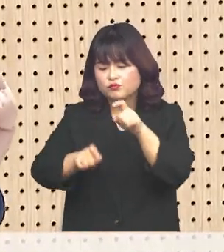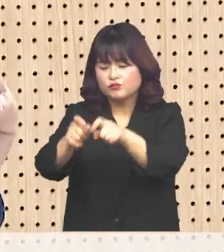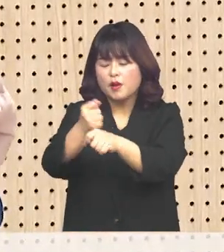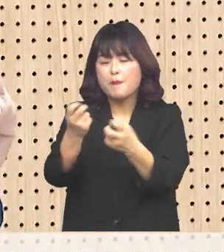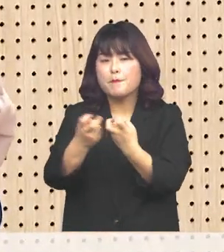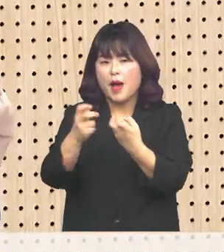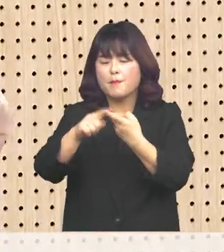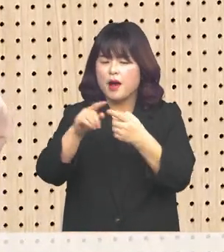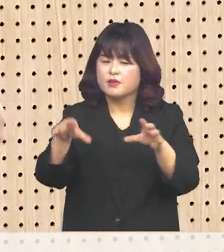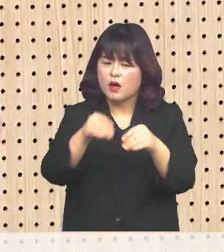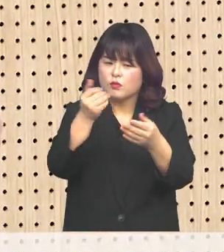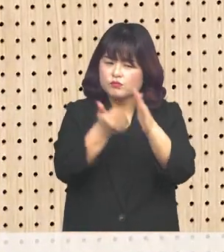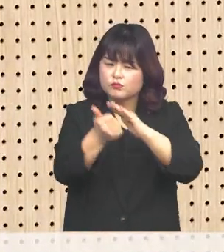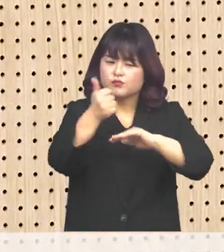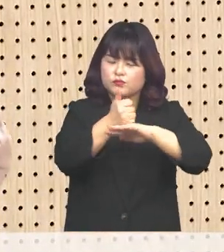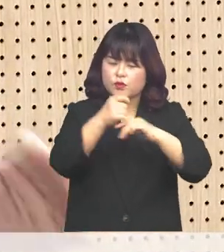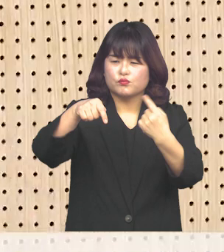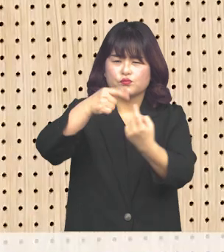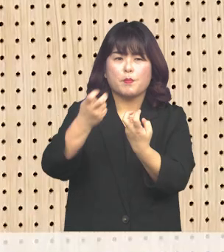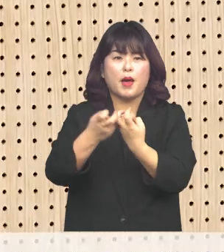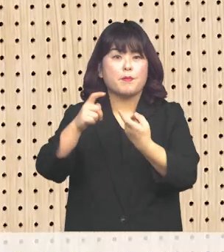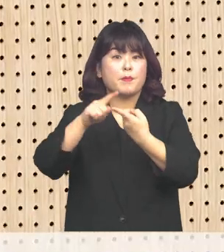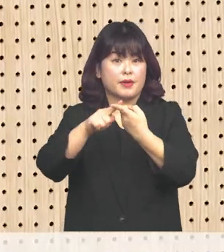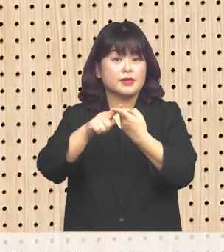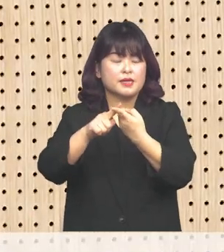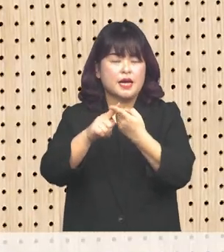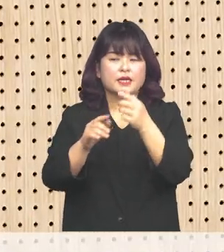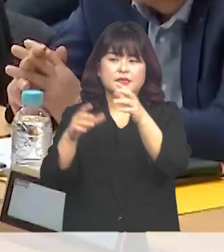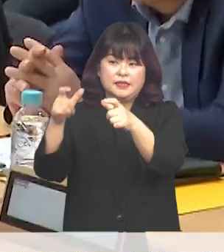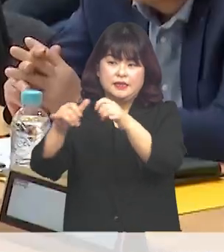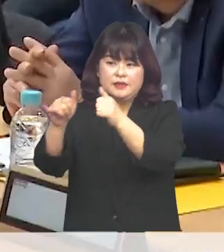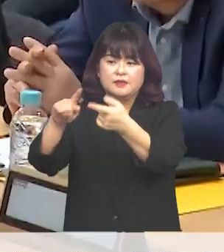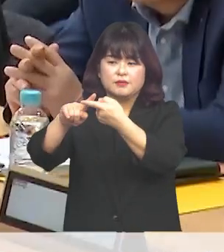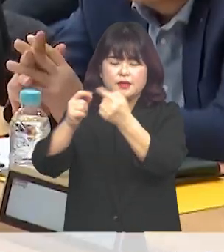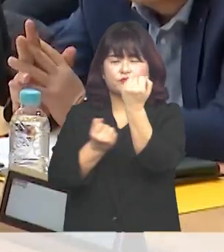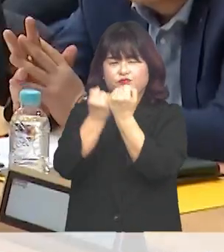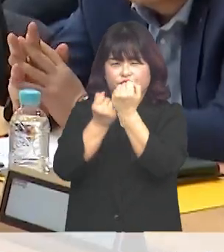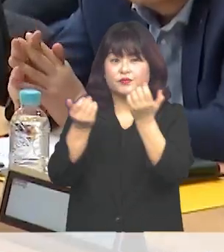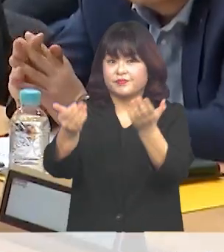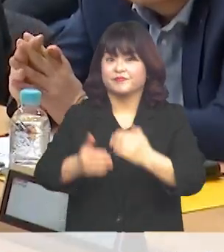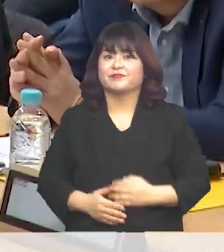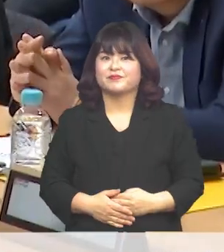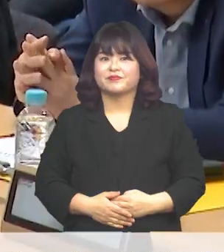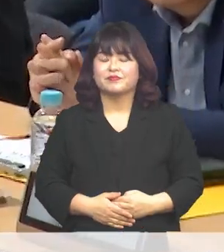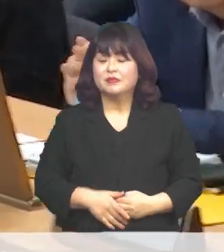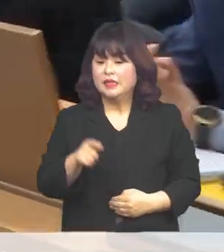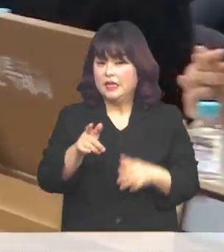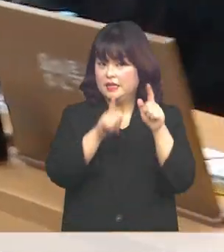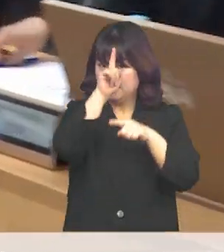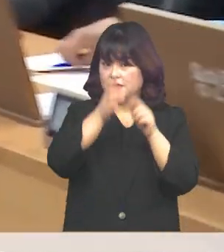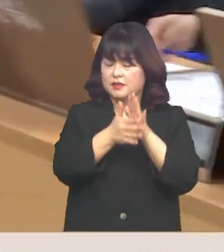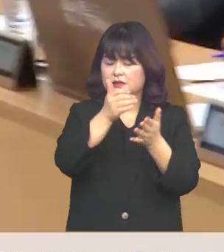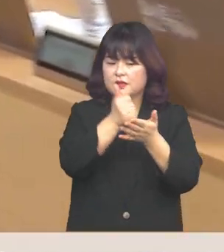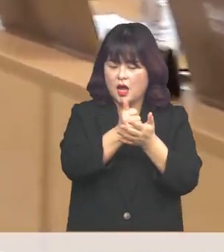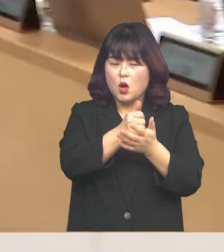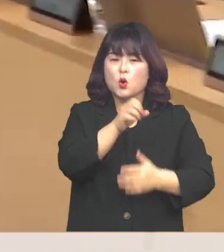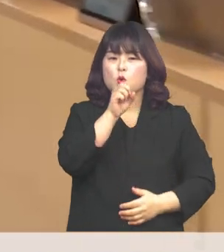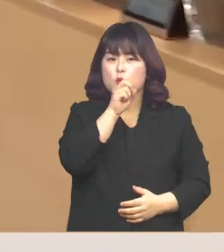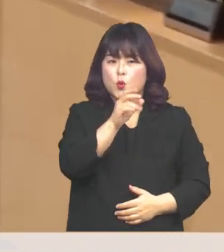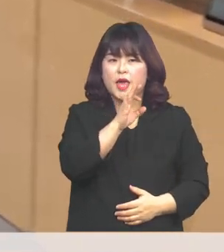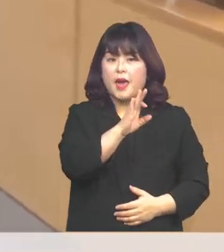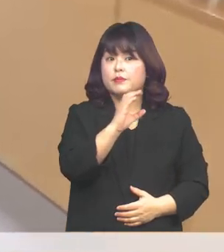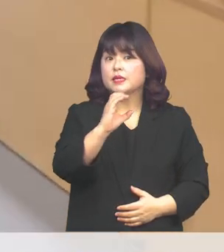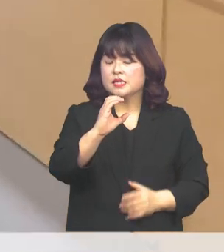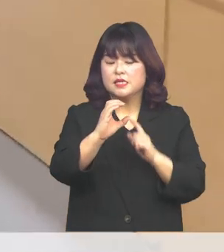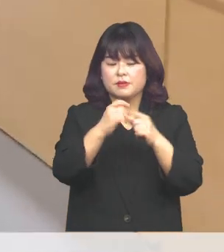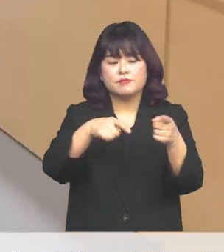계획, 프로리그 성공적 정착을 위한 구단 운영 전략 등을 시 관계자들에게 설명했습니다. 이 시장은